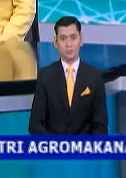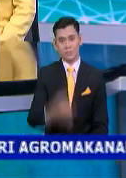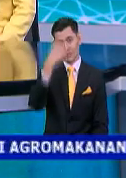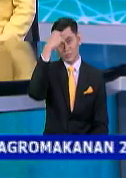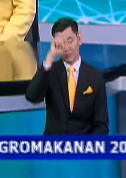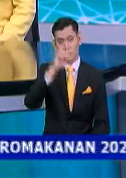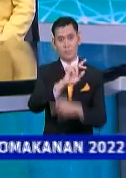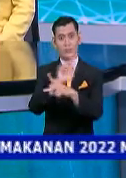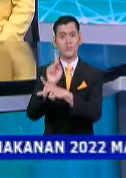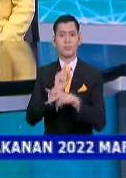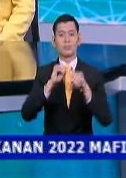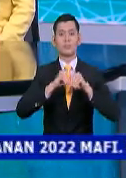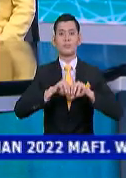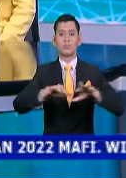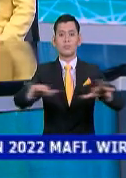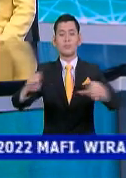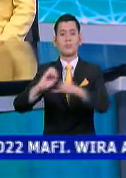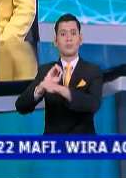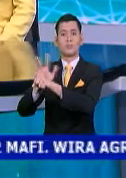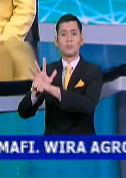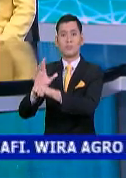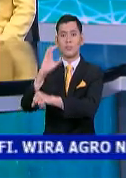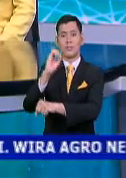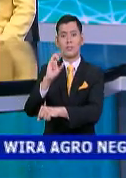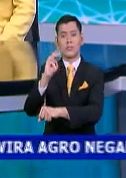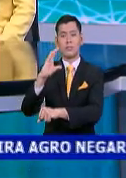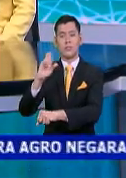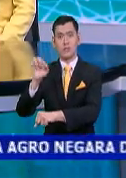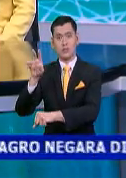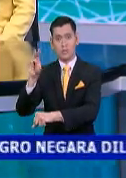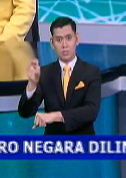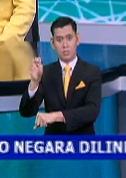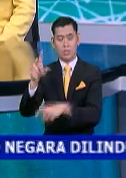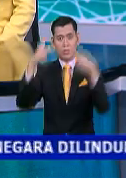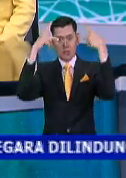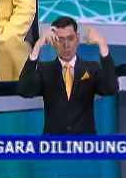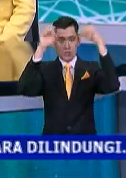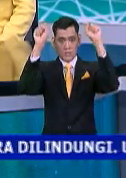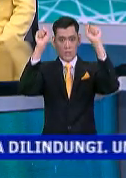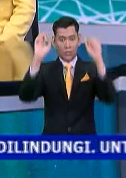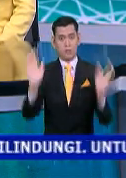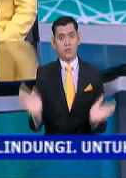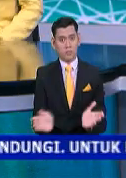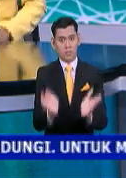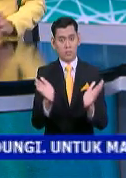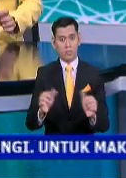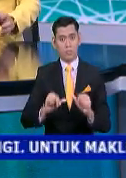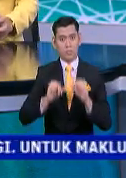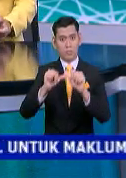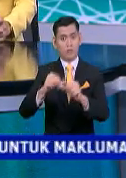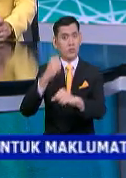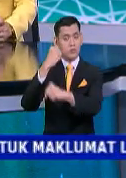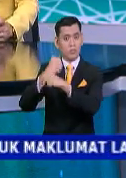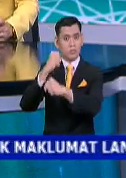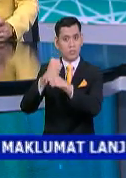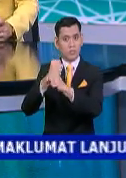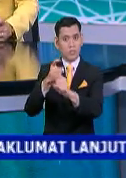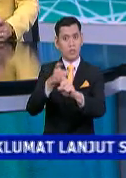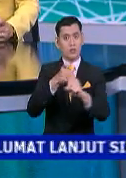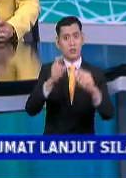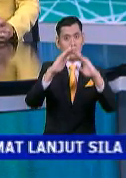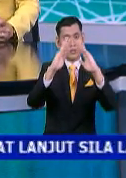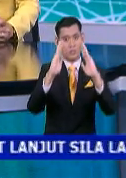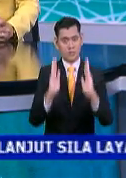Ya, bagi mengawal penularan mendadak varian Omicron, majikan digalak meneruskan polisi bekerja dari rumah